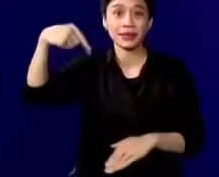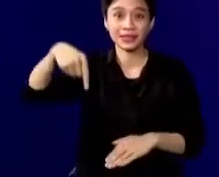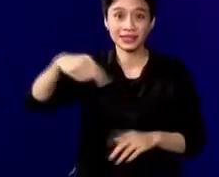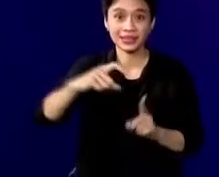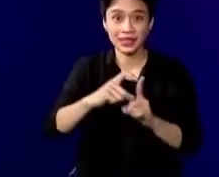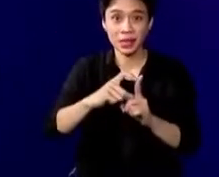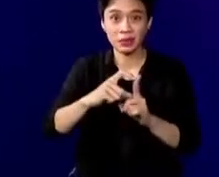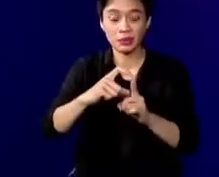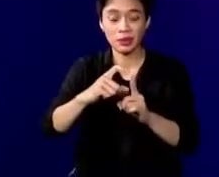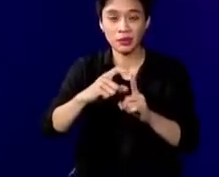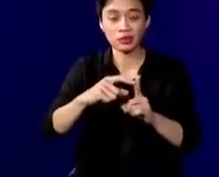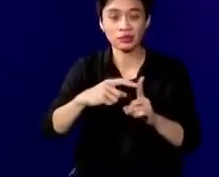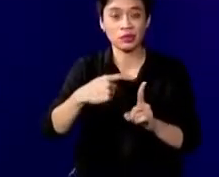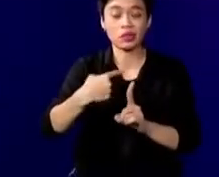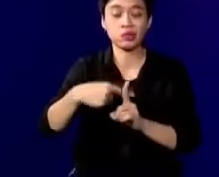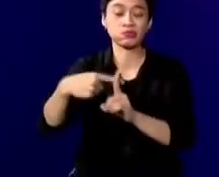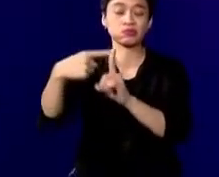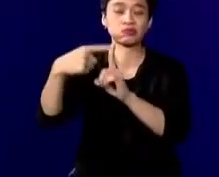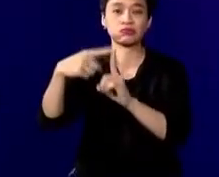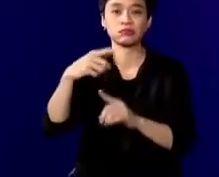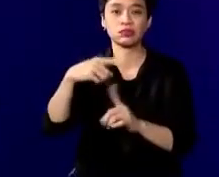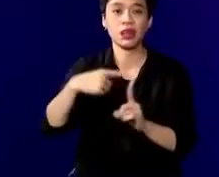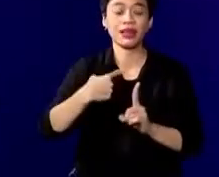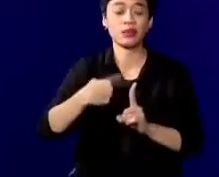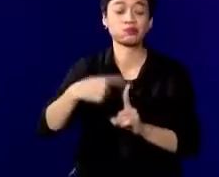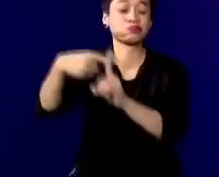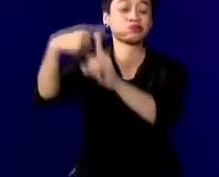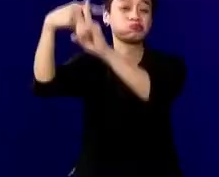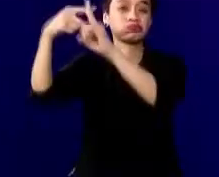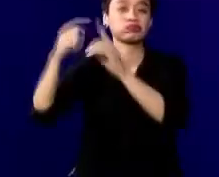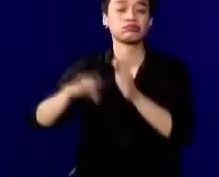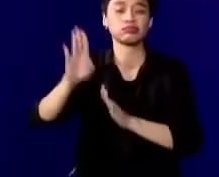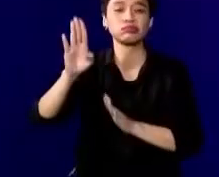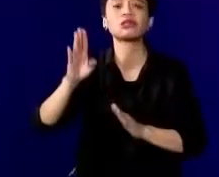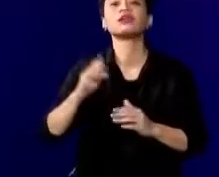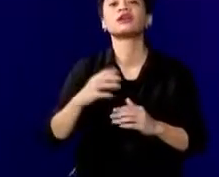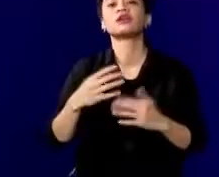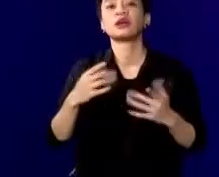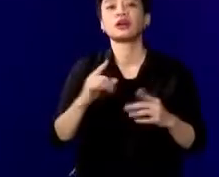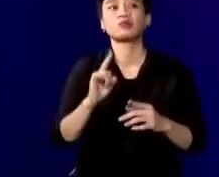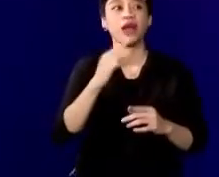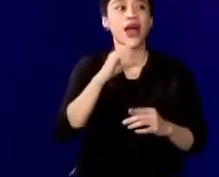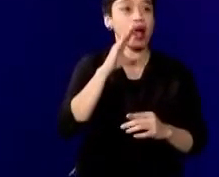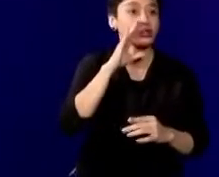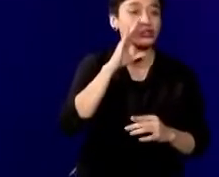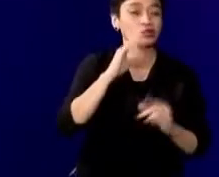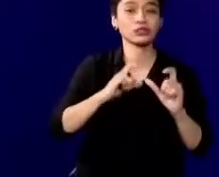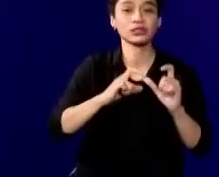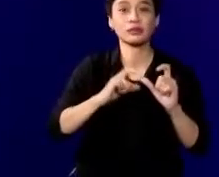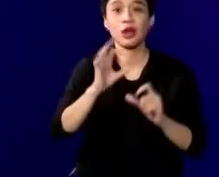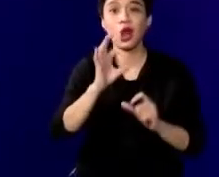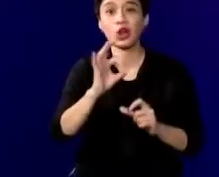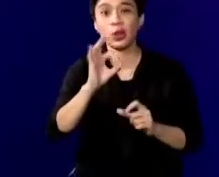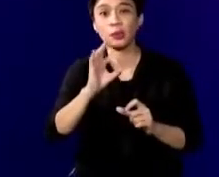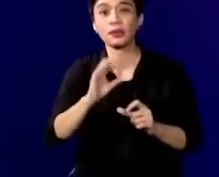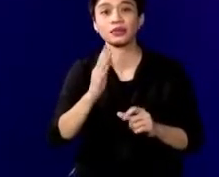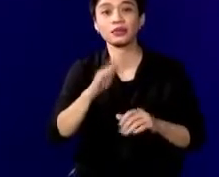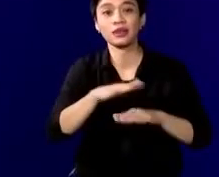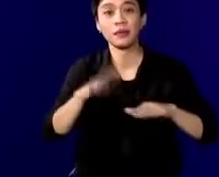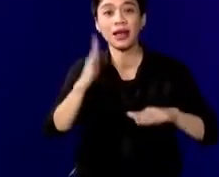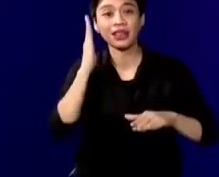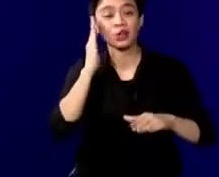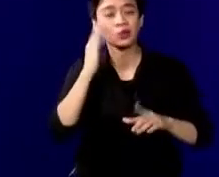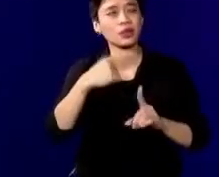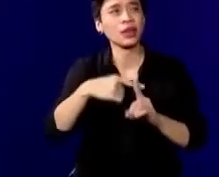penambahannya cukup-cukup signifikan kalau kita lihat dari bulan Agustus September Oktober itu penambahannya sekitar